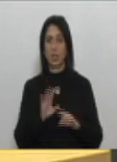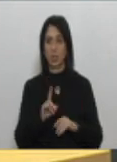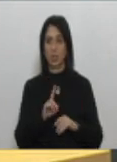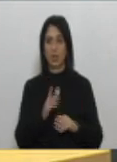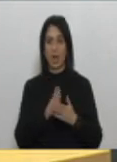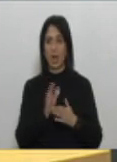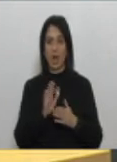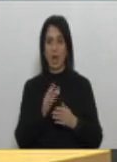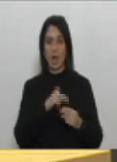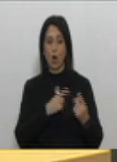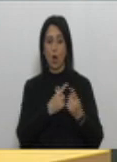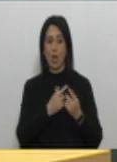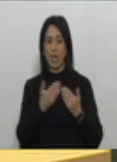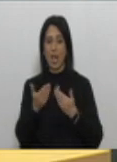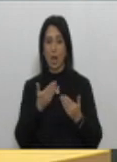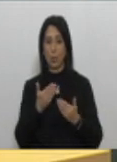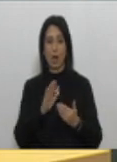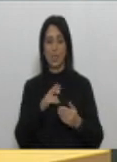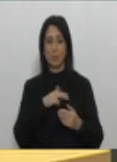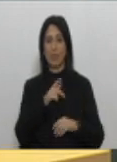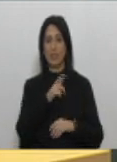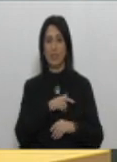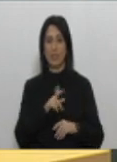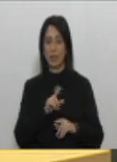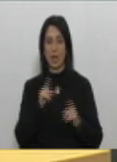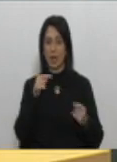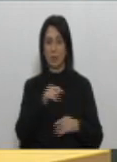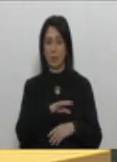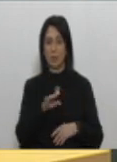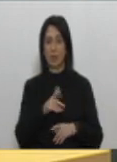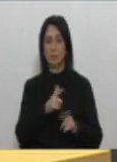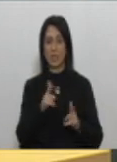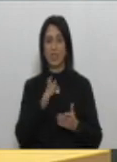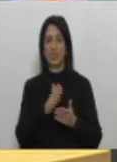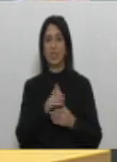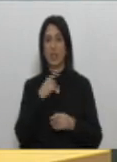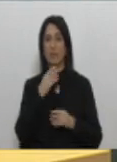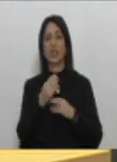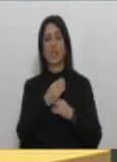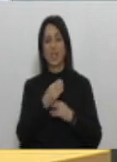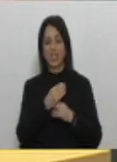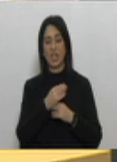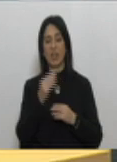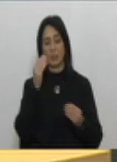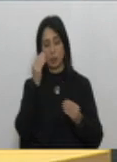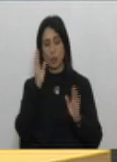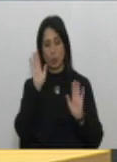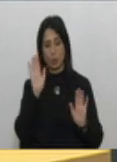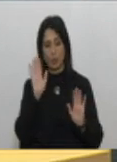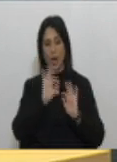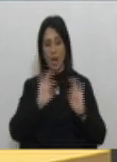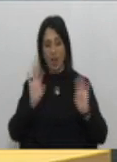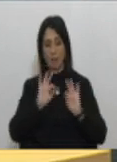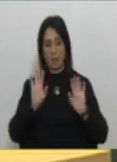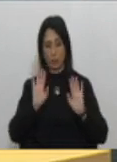ეს არ არის არც კოლეგიალური და არც პარლამენტის წევრის სტატუსს არ შეეფერება. მზად ვართ, რა თქმა უნდა, კრიტიკაც მივიღოთ, ვიმსჯელოთ, გავმართოთ